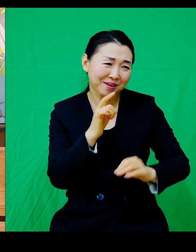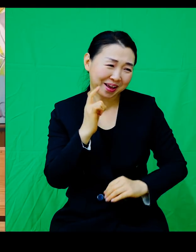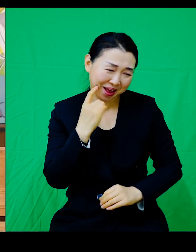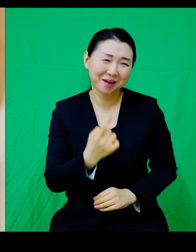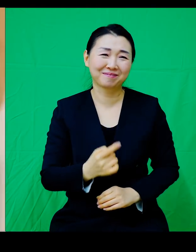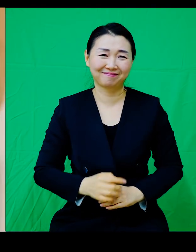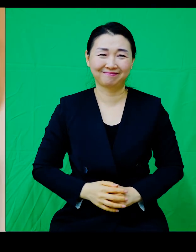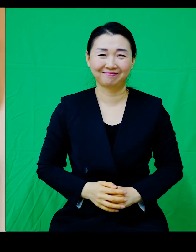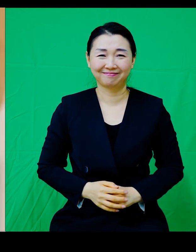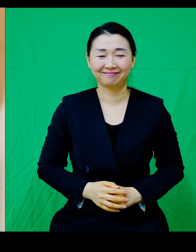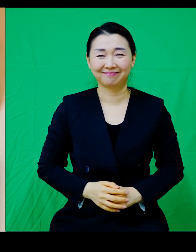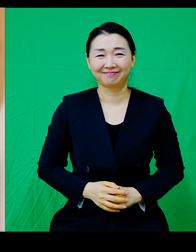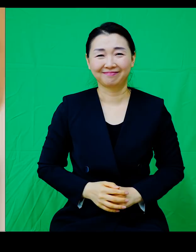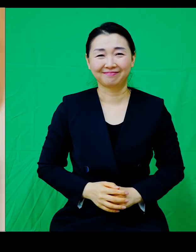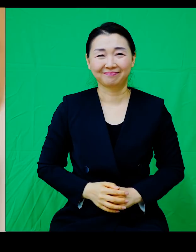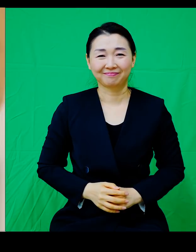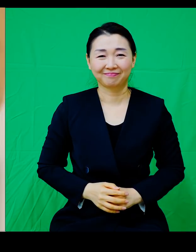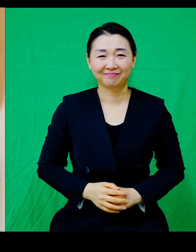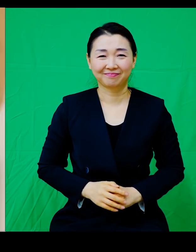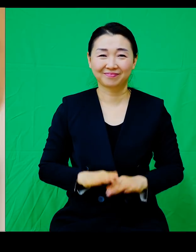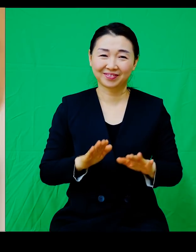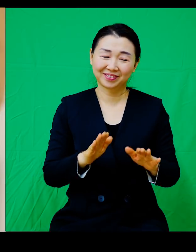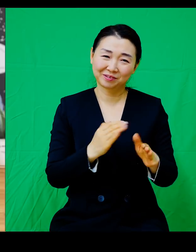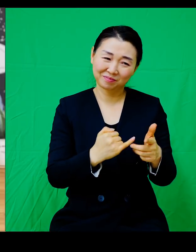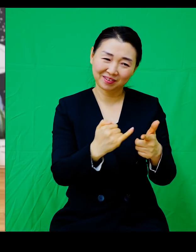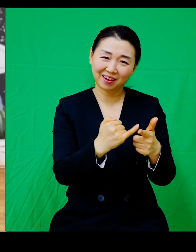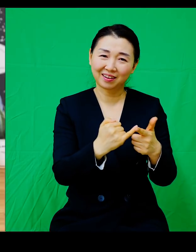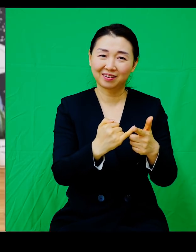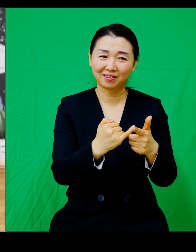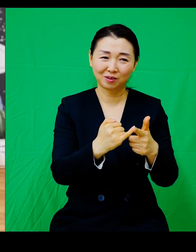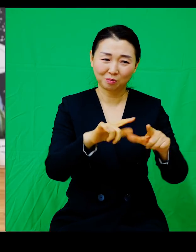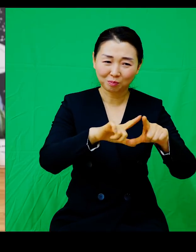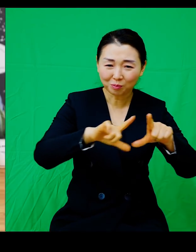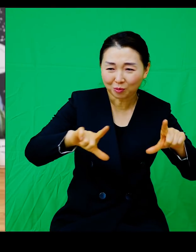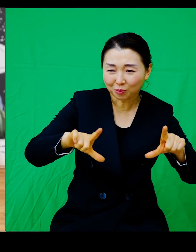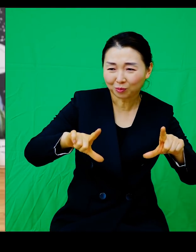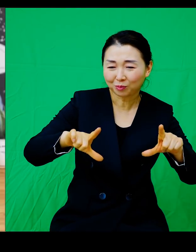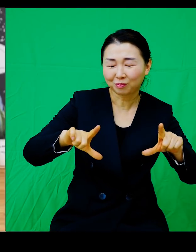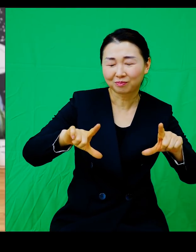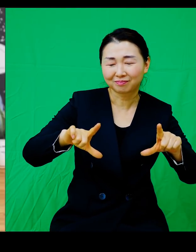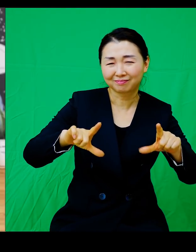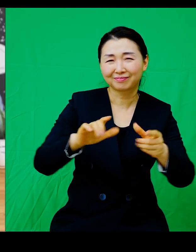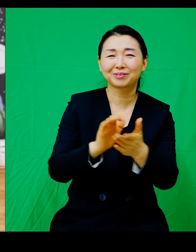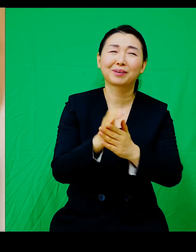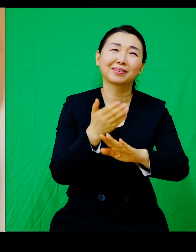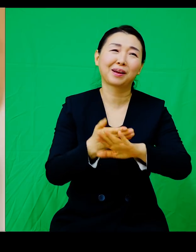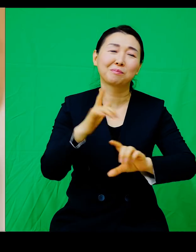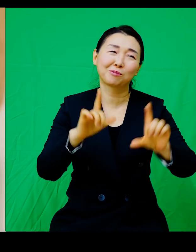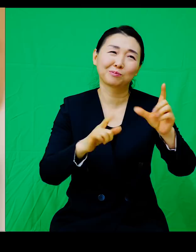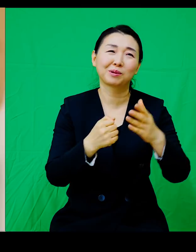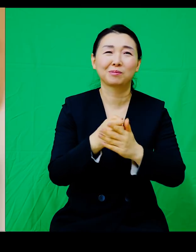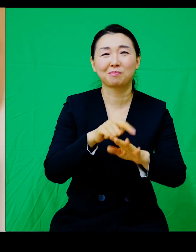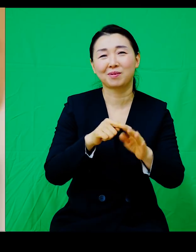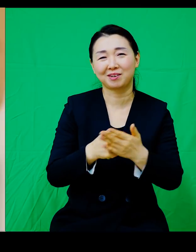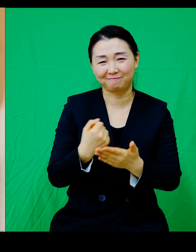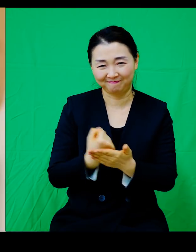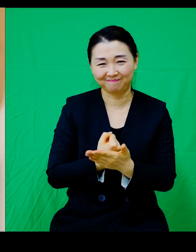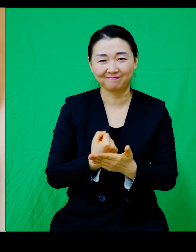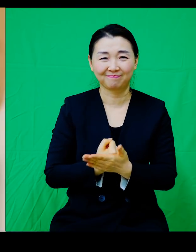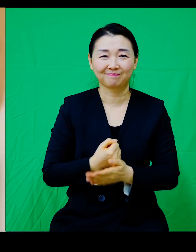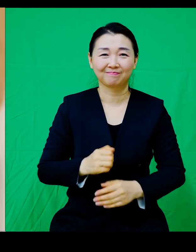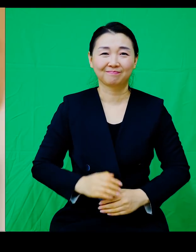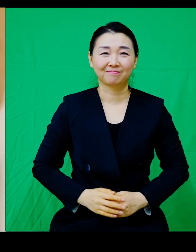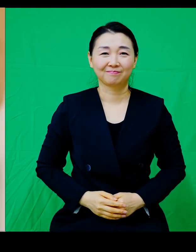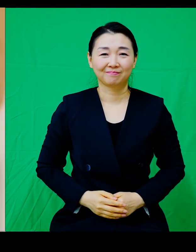봐도 아름다운 그런 막내딸인데 막내딸이 이렇게 좀 보통과 다르기 때문에 더 심적으로 많은 고통이 있으셨을 것 같아요.